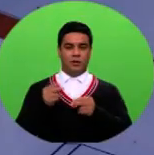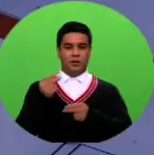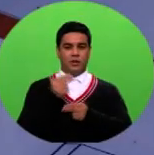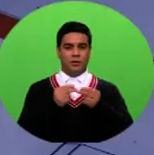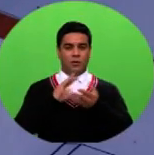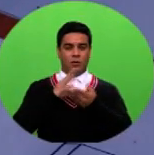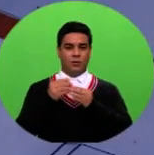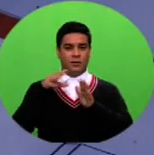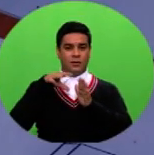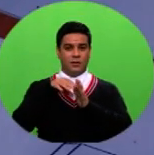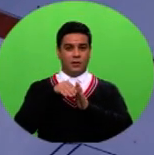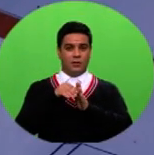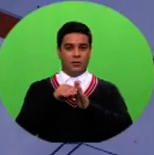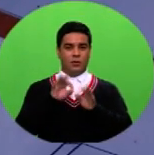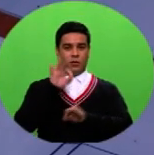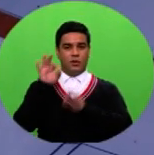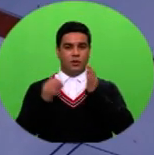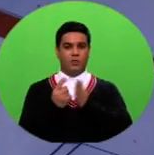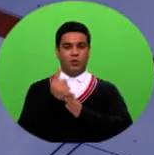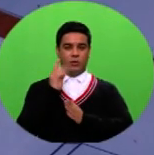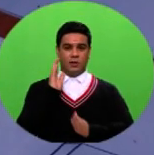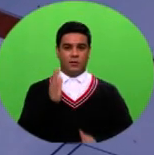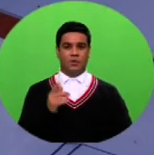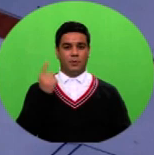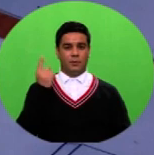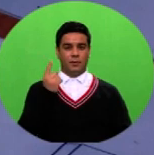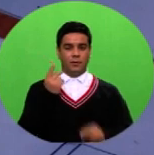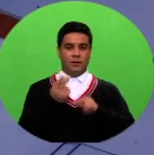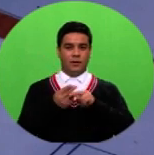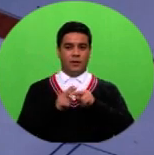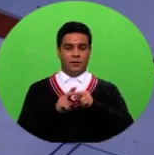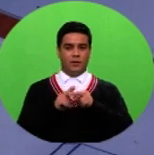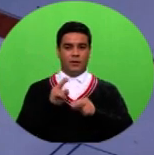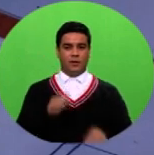Va yon yoqlarimizni o'lchashni boshlaymiz. Birinchi yon yoqi